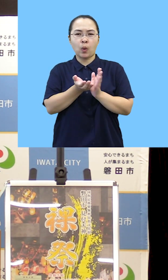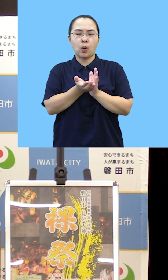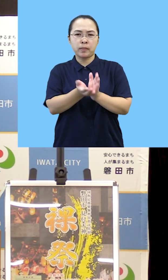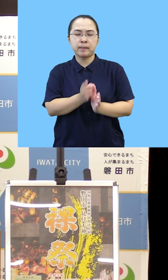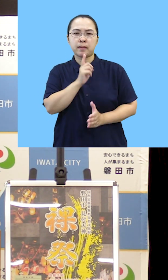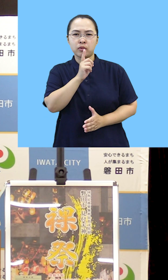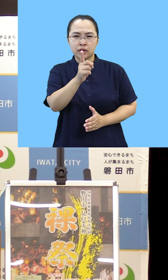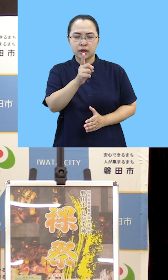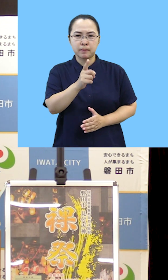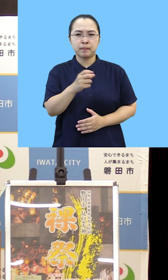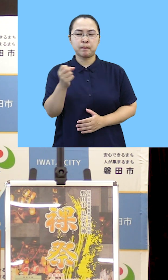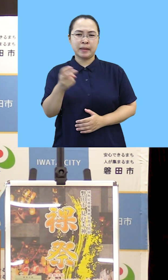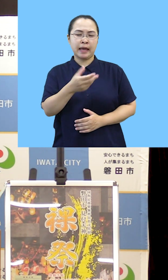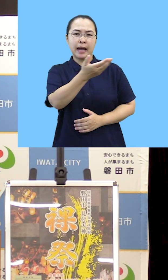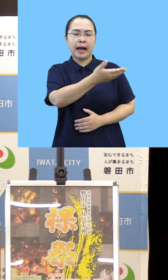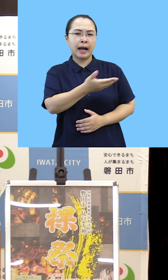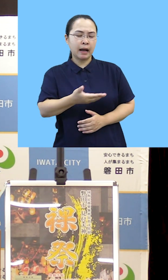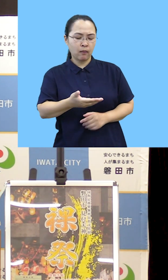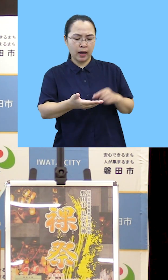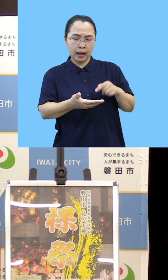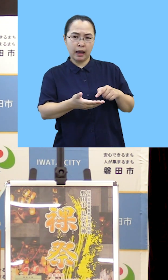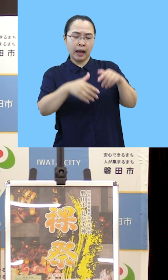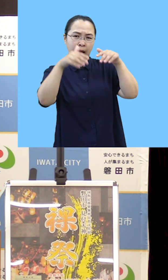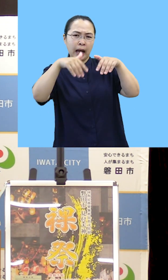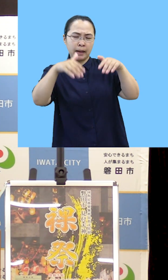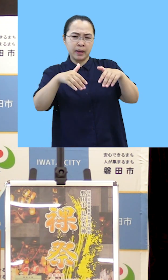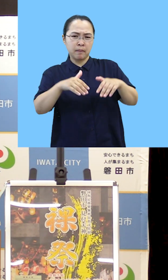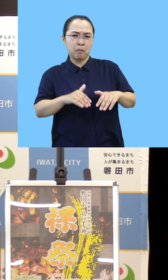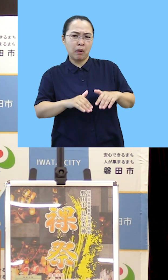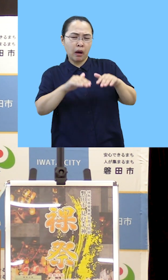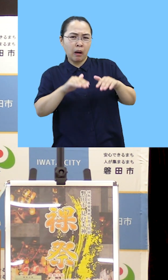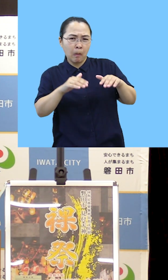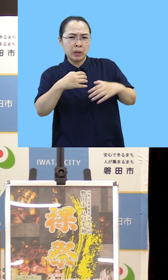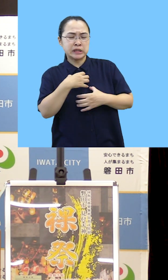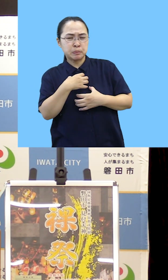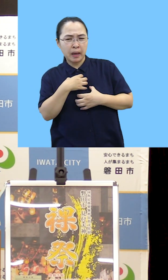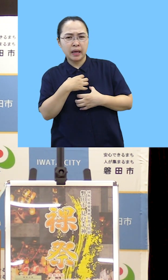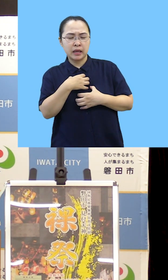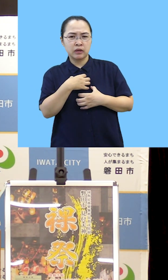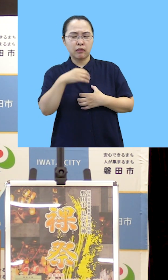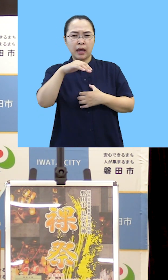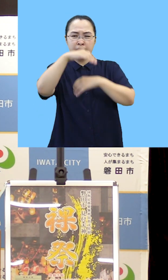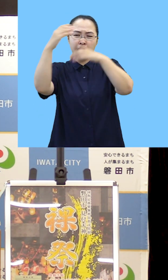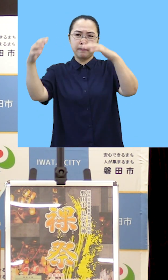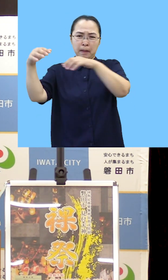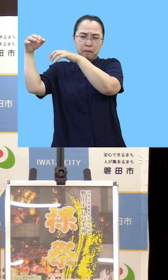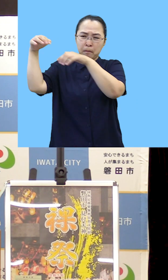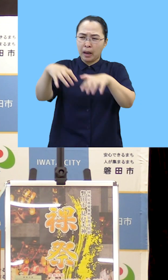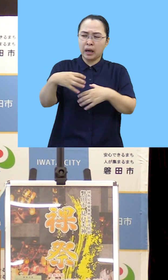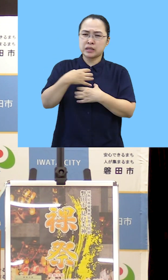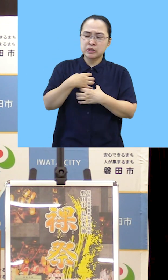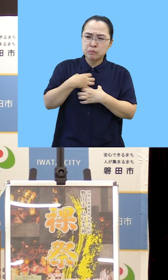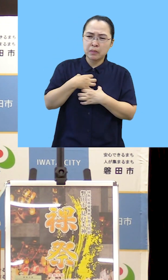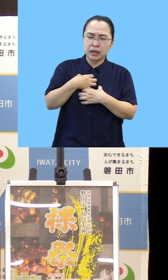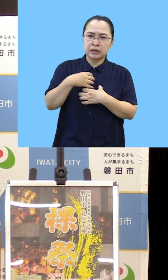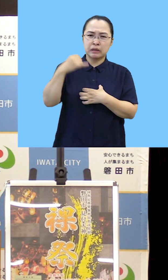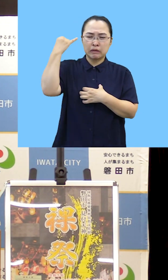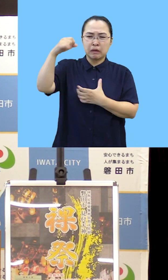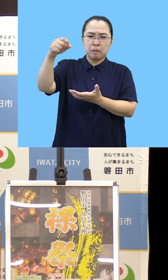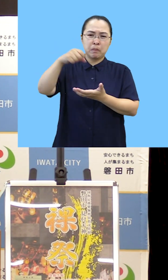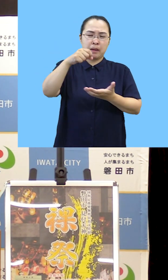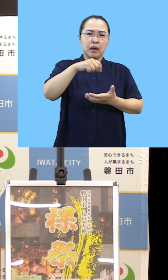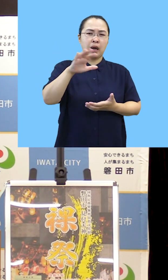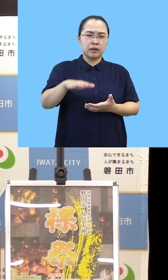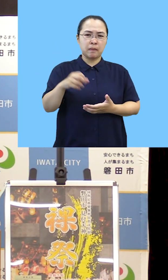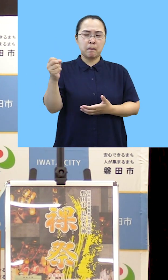またやはり河川が雨が降るたびにもう怖いよとか土砂崩れのところが怖いよなんていう声もいただきますから、早